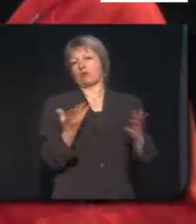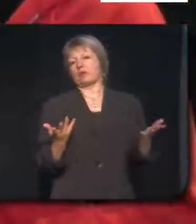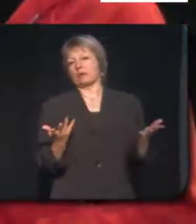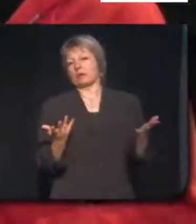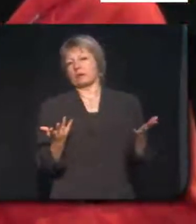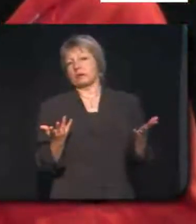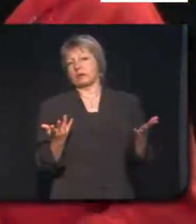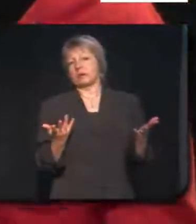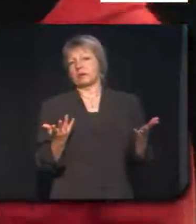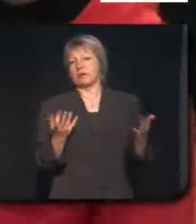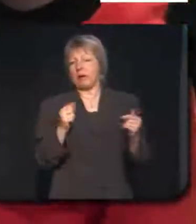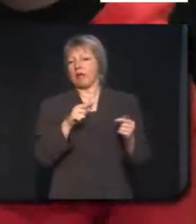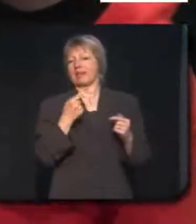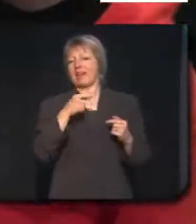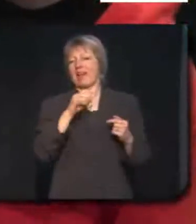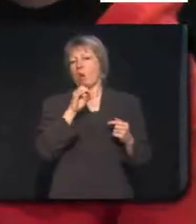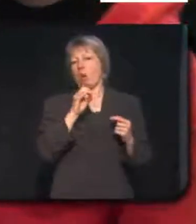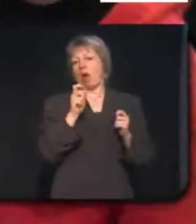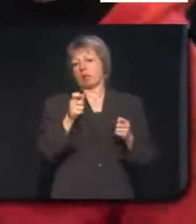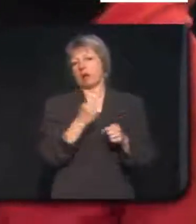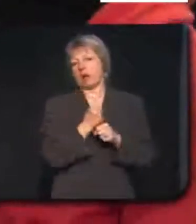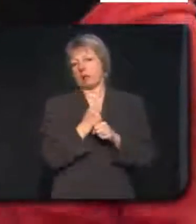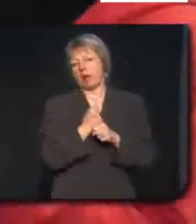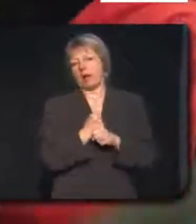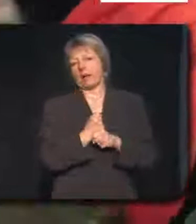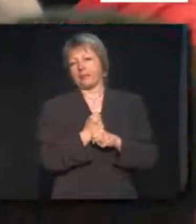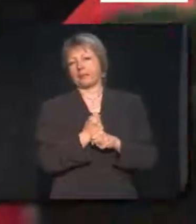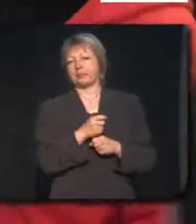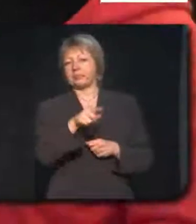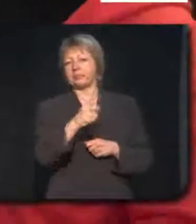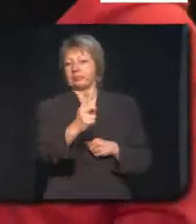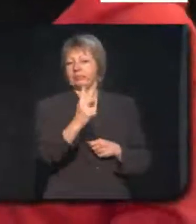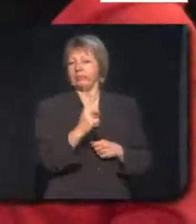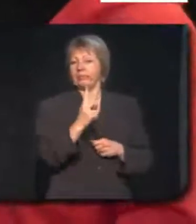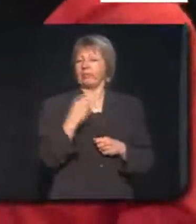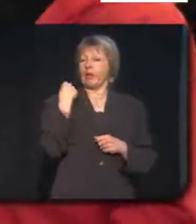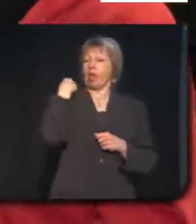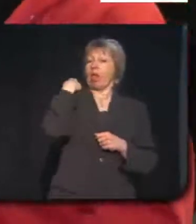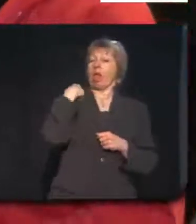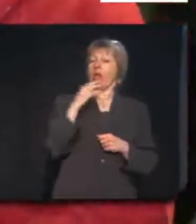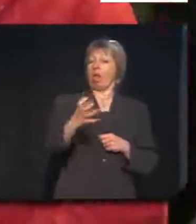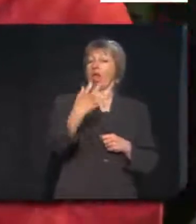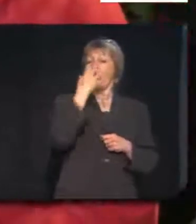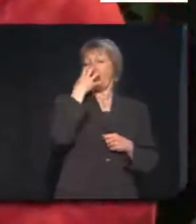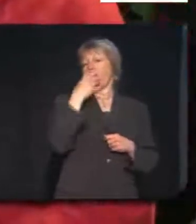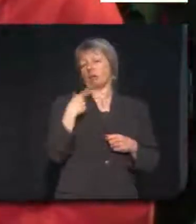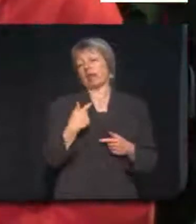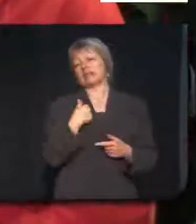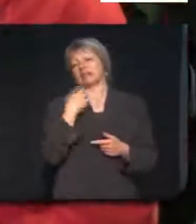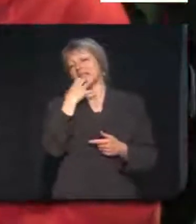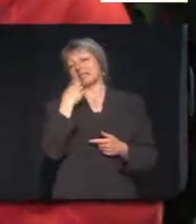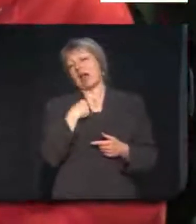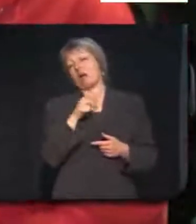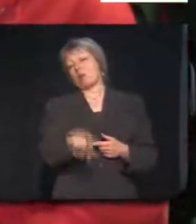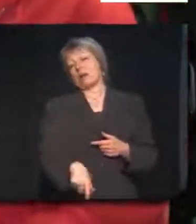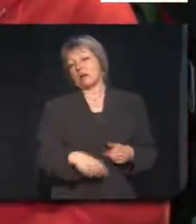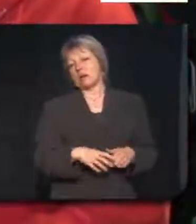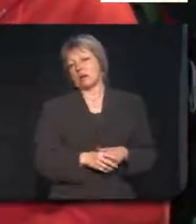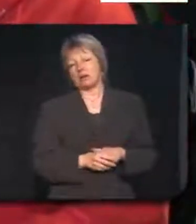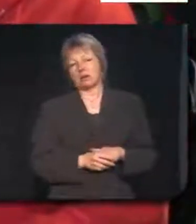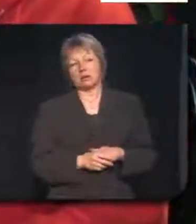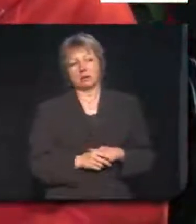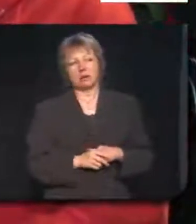an und ihr könnt die goantrag machen und wenn du jetzt hier vorkommst und mich auf der Bühne anbrüllst werde ich ernsthaft sauer mit dir